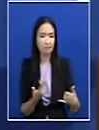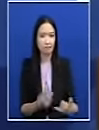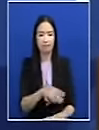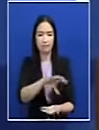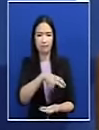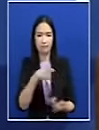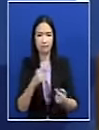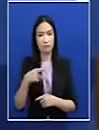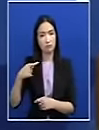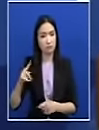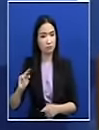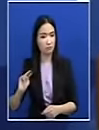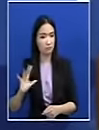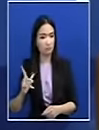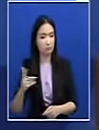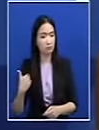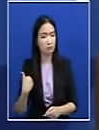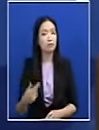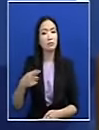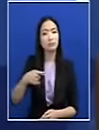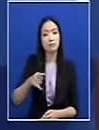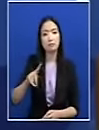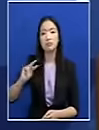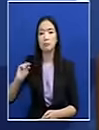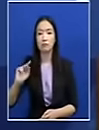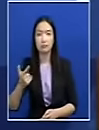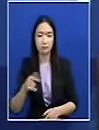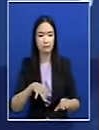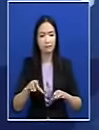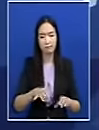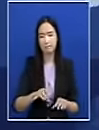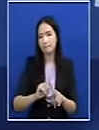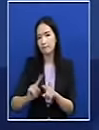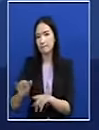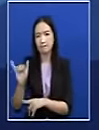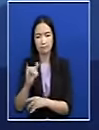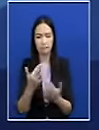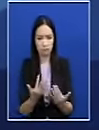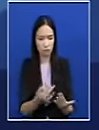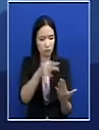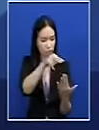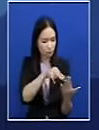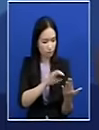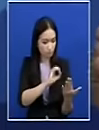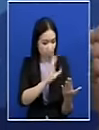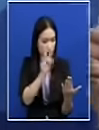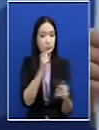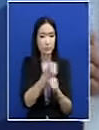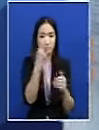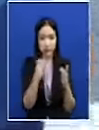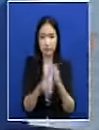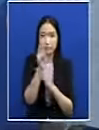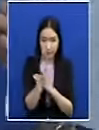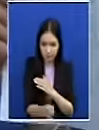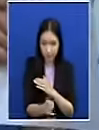ต่อปปช.หรือไม่ในส่วนของปปง.เองนะคะจะยังไม่ดำเนินการใดๆจนกว่าจะมีความชัดเจนว่าเป็นการกระทำผิด